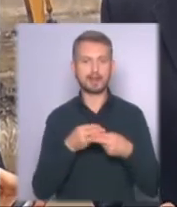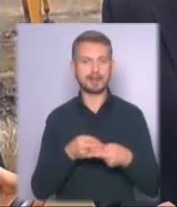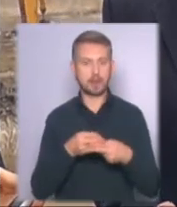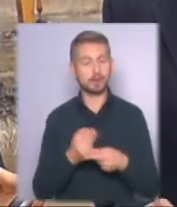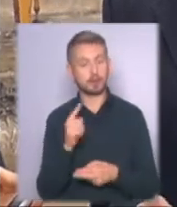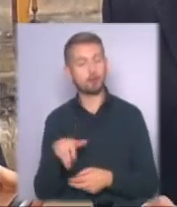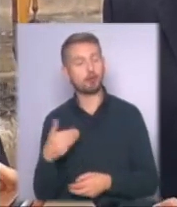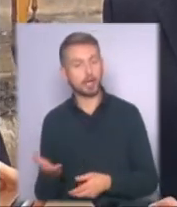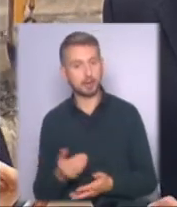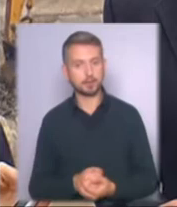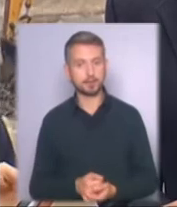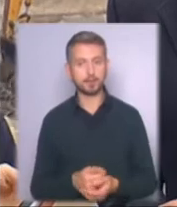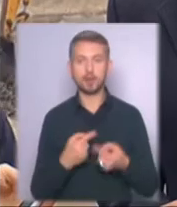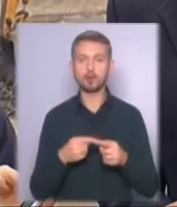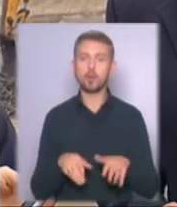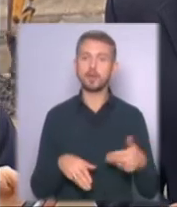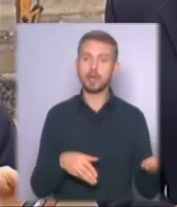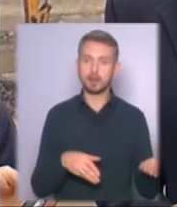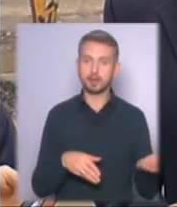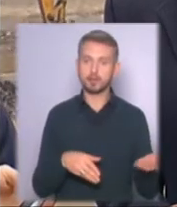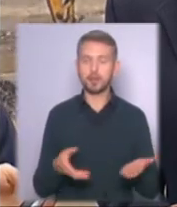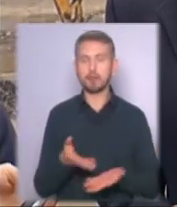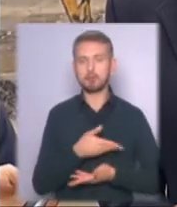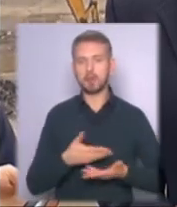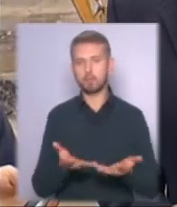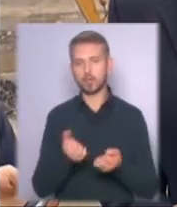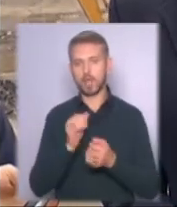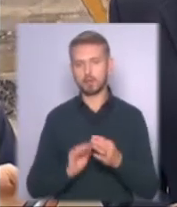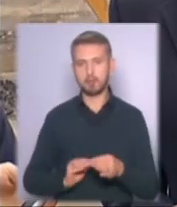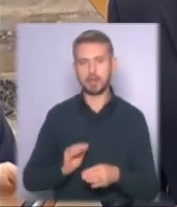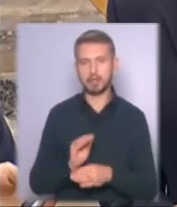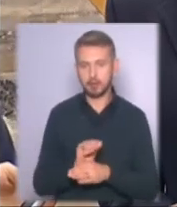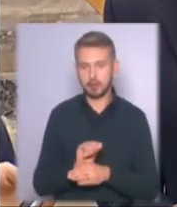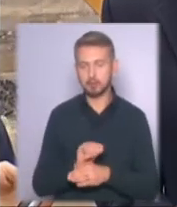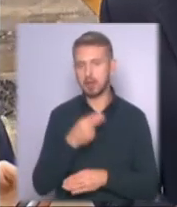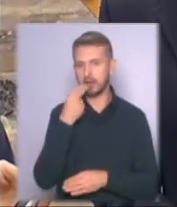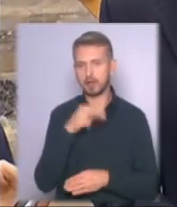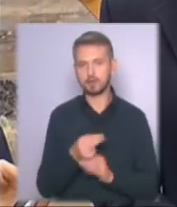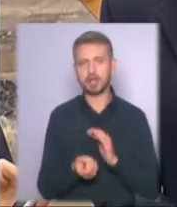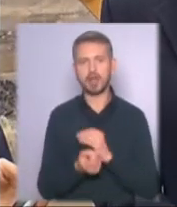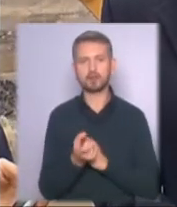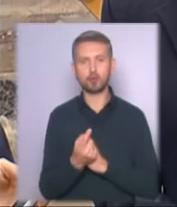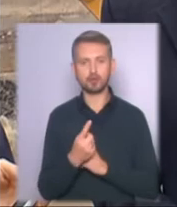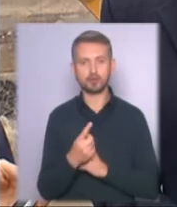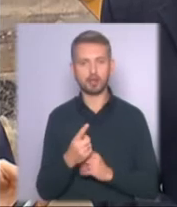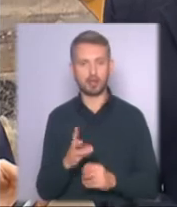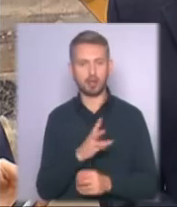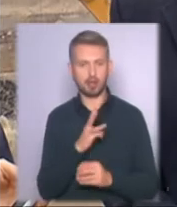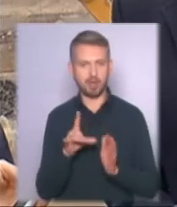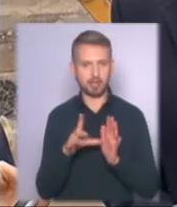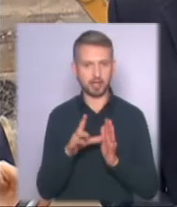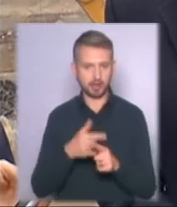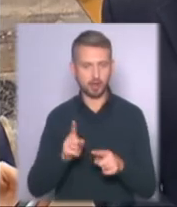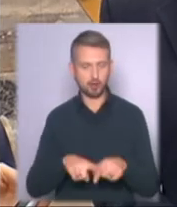одной стороны. С другой стороны, мы получаем дополнительный, достаточно эффективный источник энергии, который